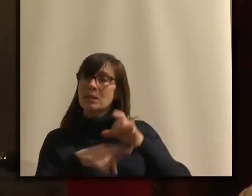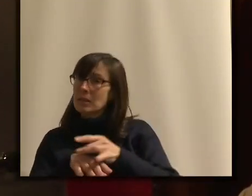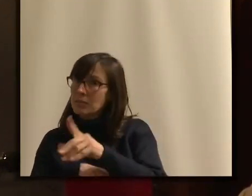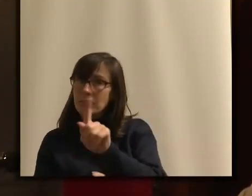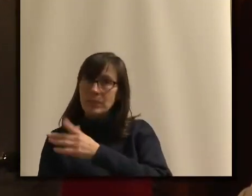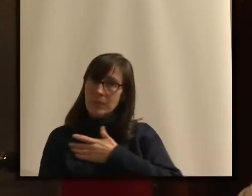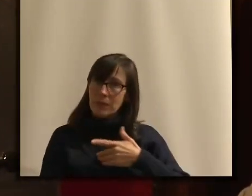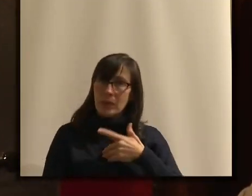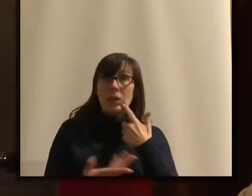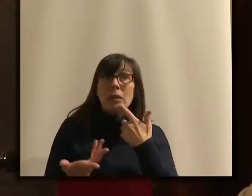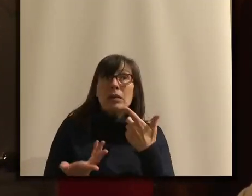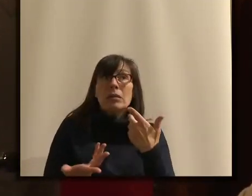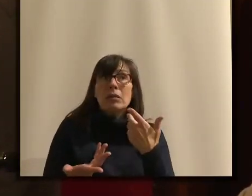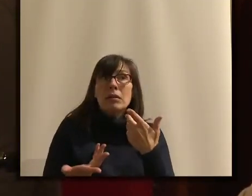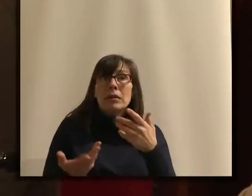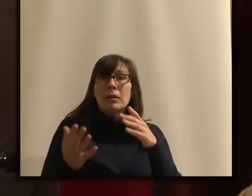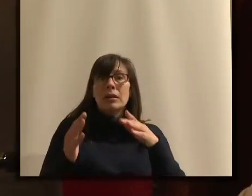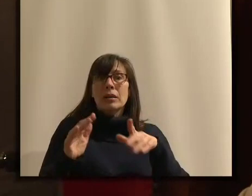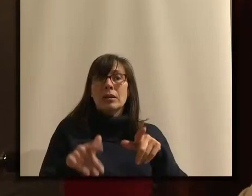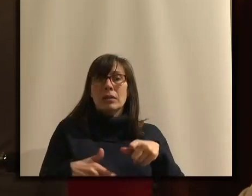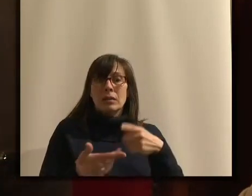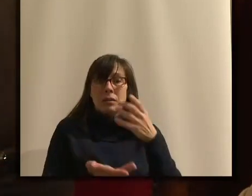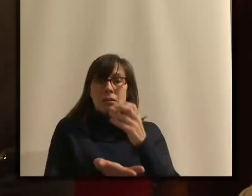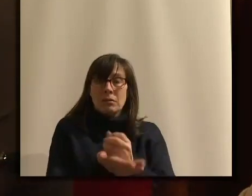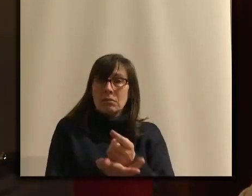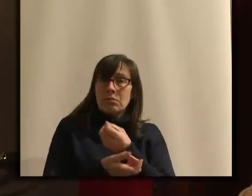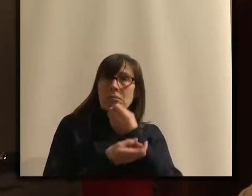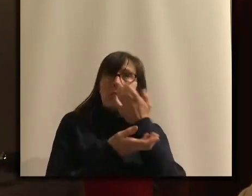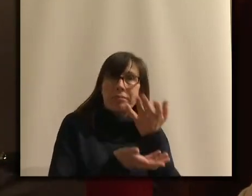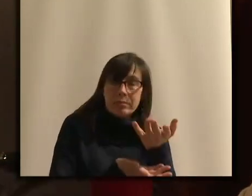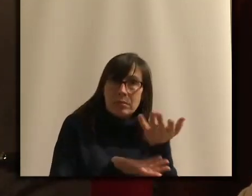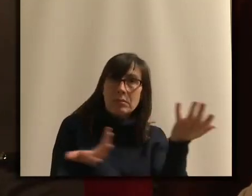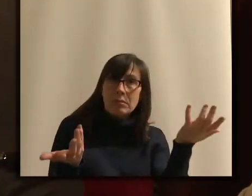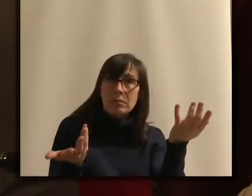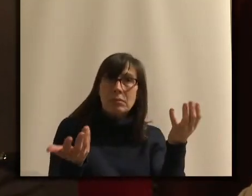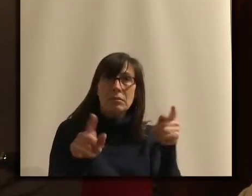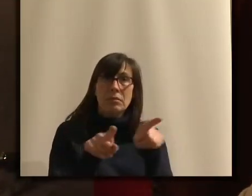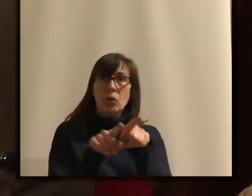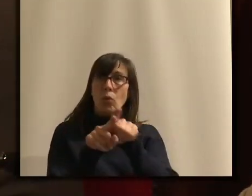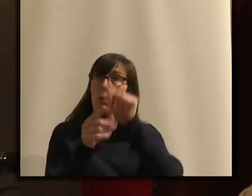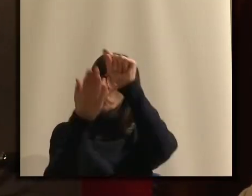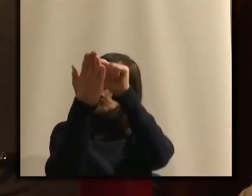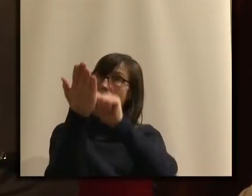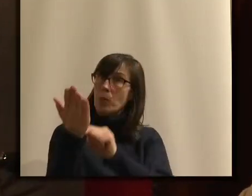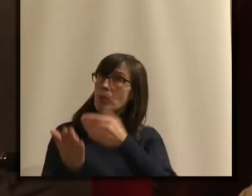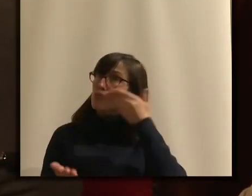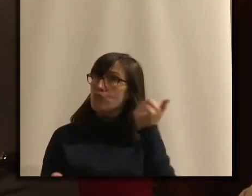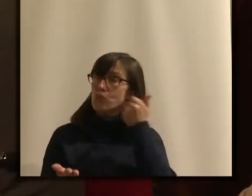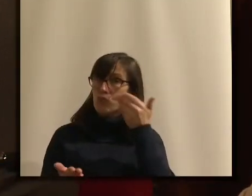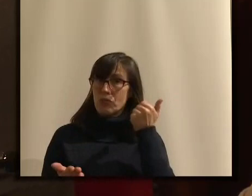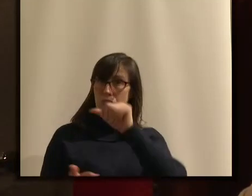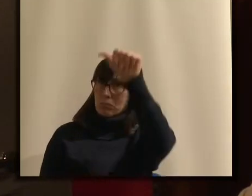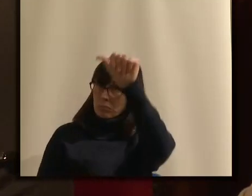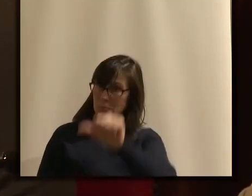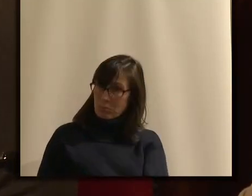les declaracions d'intencions que té aquesta ciutat. Vostè m'ha explicat tot un seguit de punts en el qual se senten orgullosos de